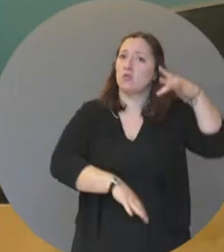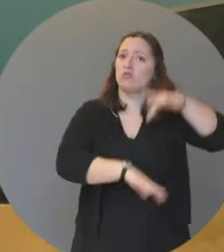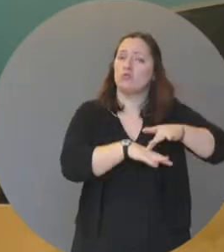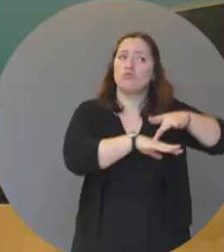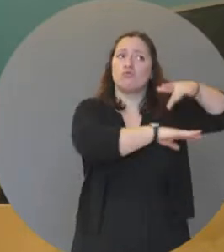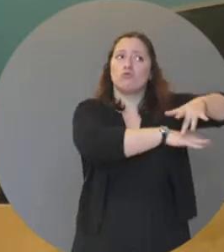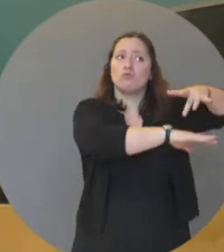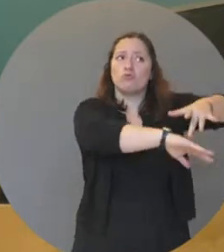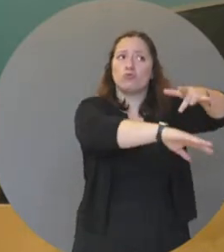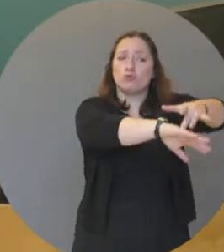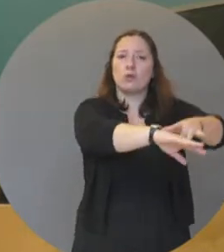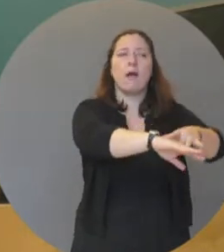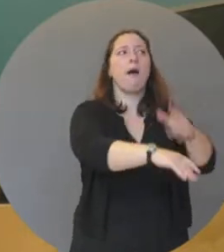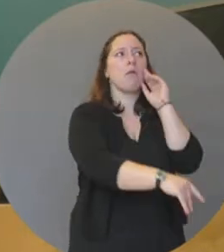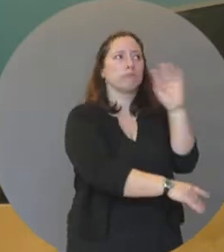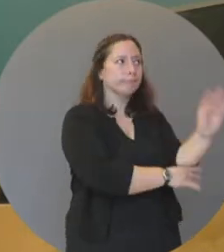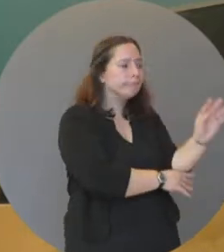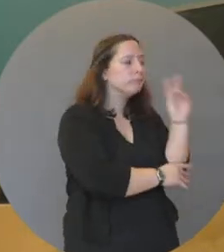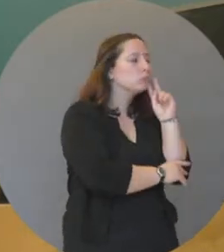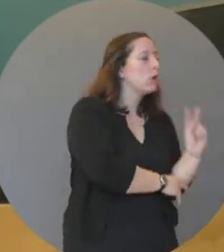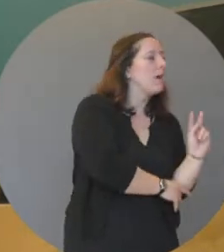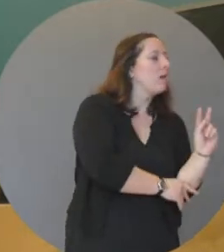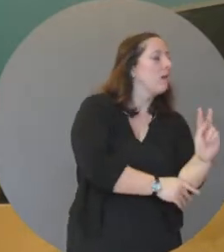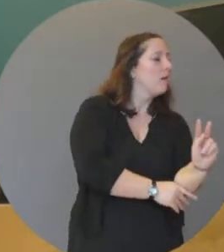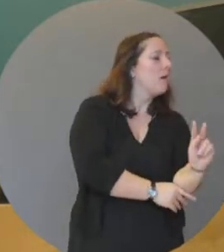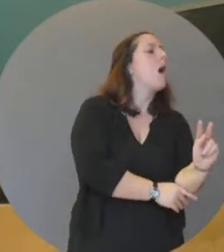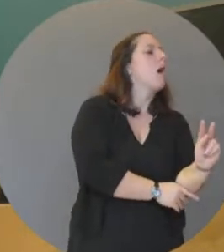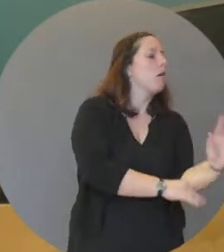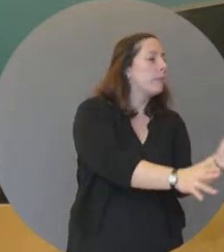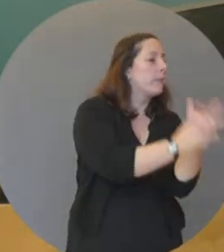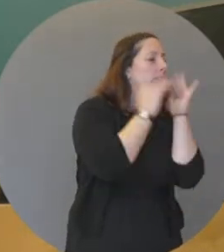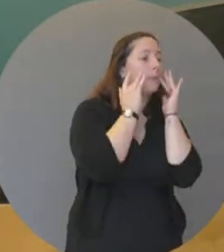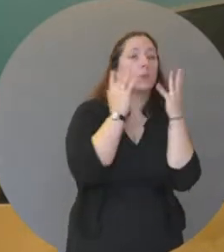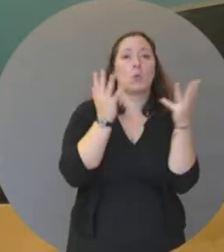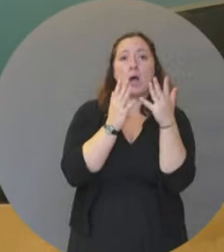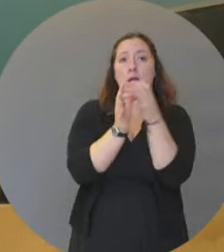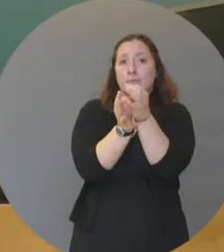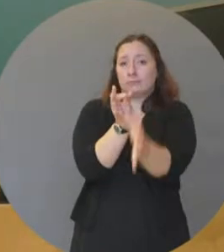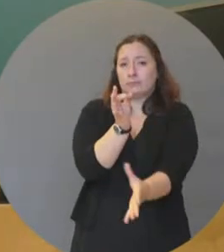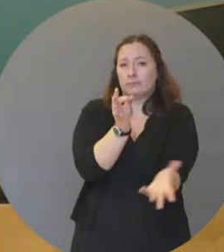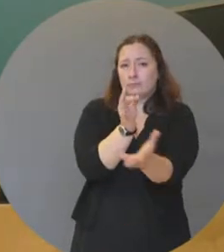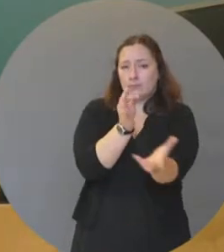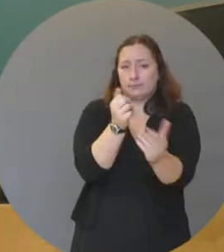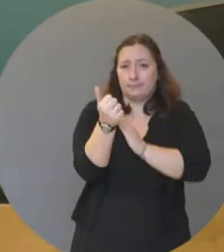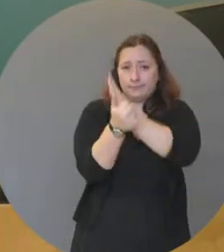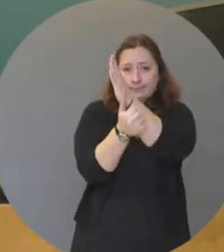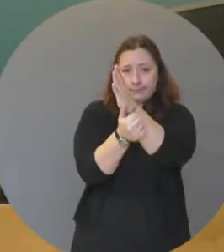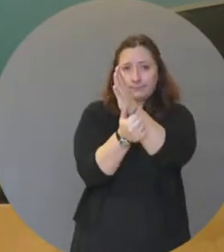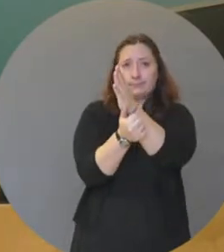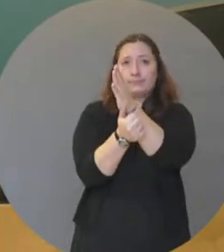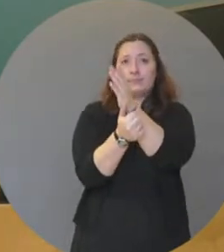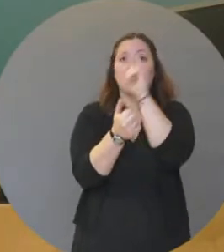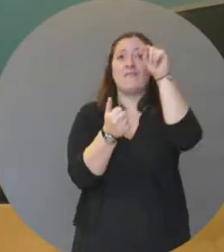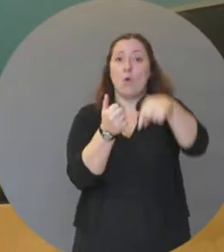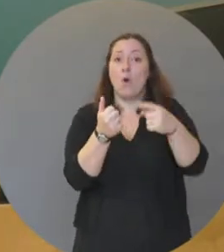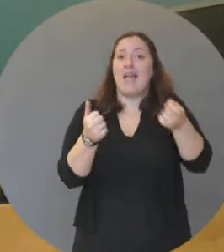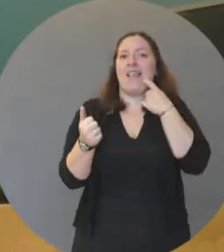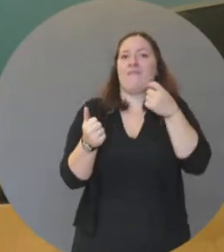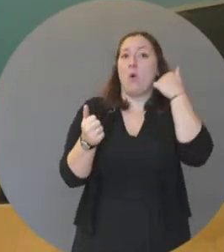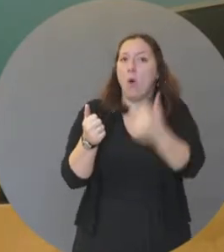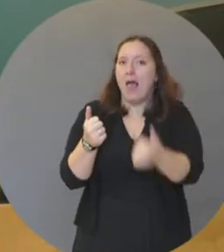tirer les enseignements des exemples réussis 1 la démarche s'accompagne d'une appropriation du sujet par les élèves